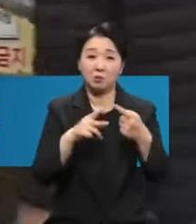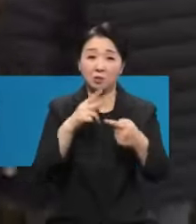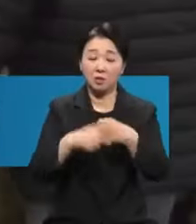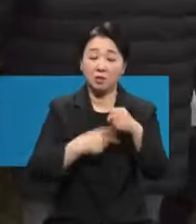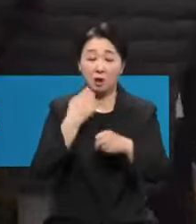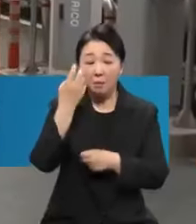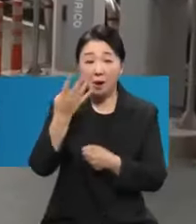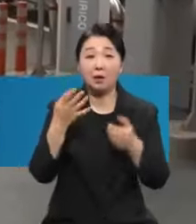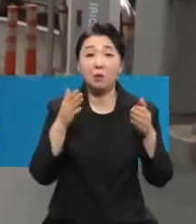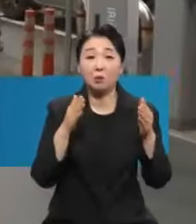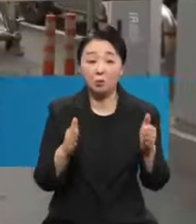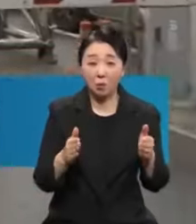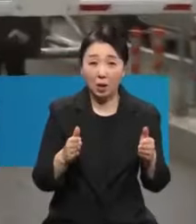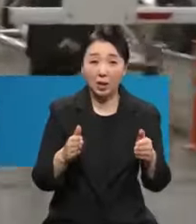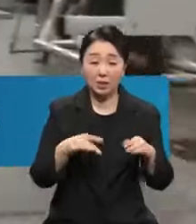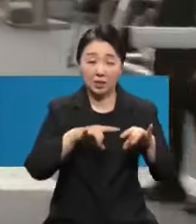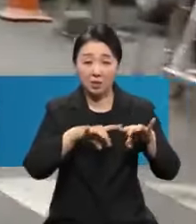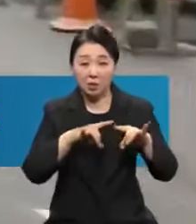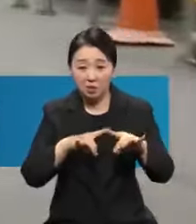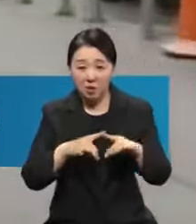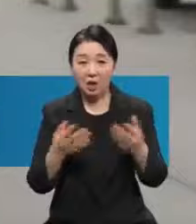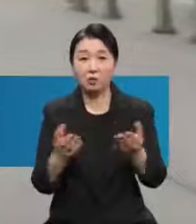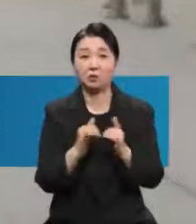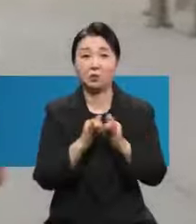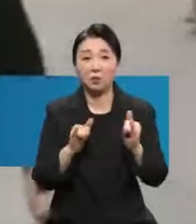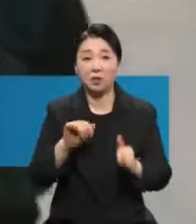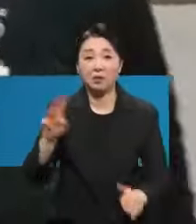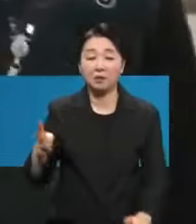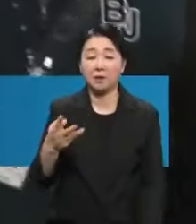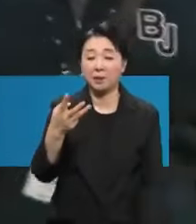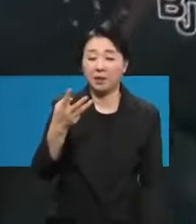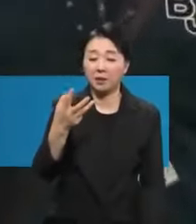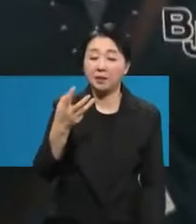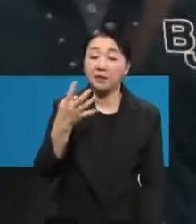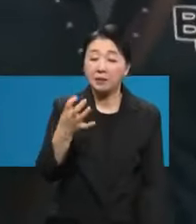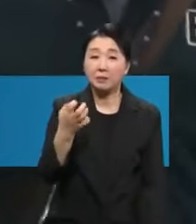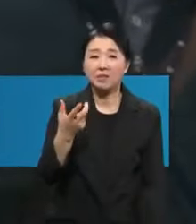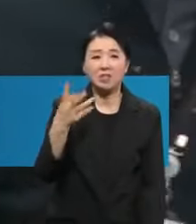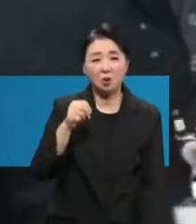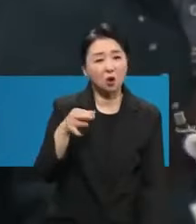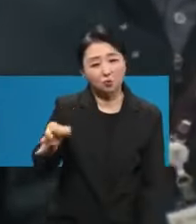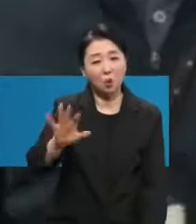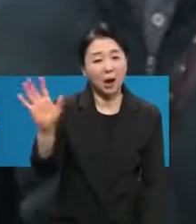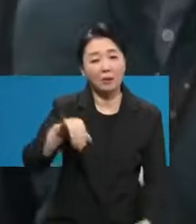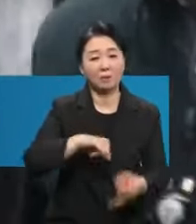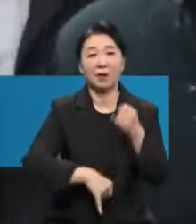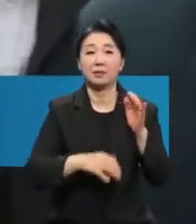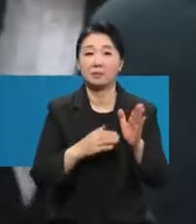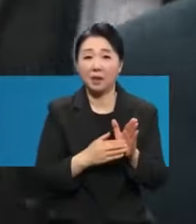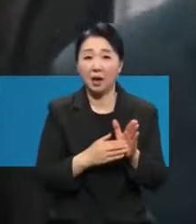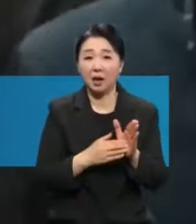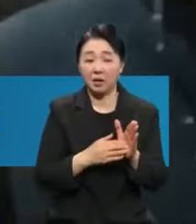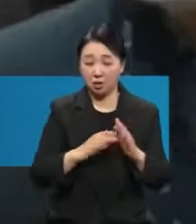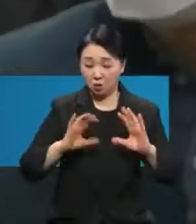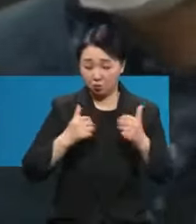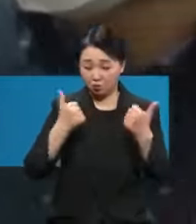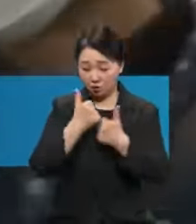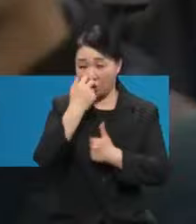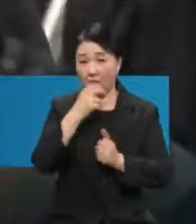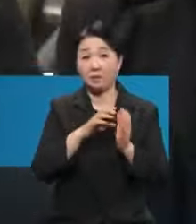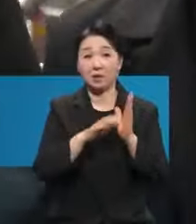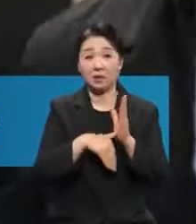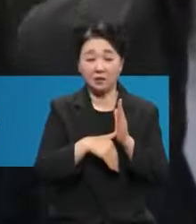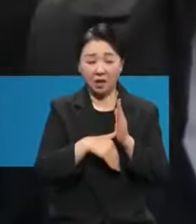위니아 직원 600여 명에게 347억 원을 주지 않았습니다. 지난해 국회 국정감사에서는